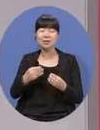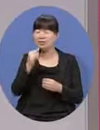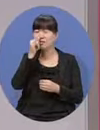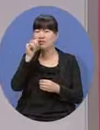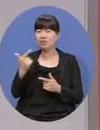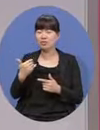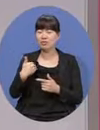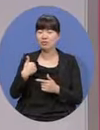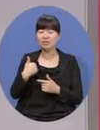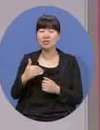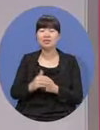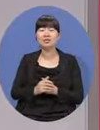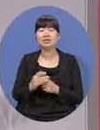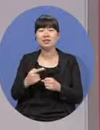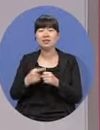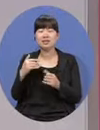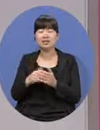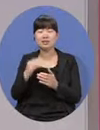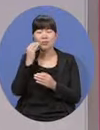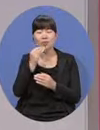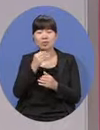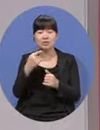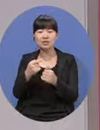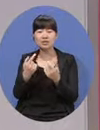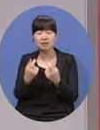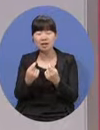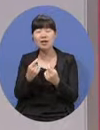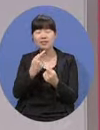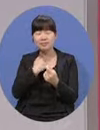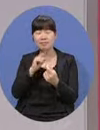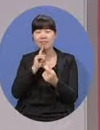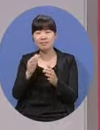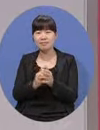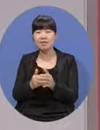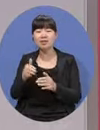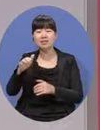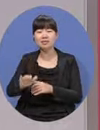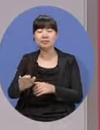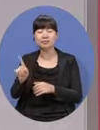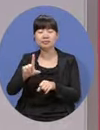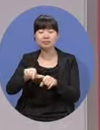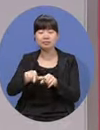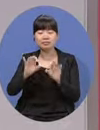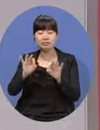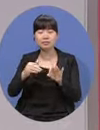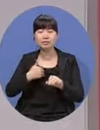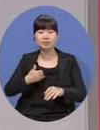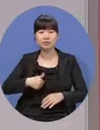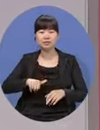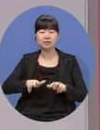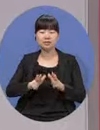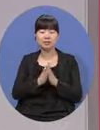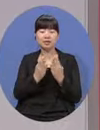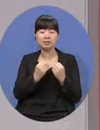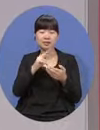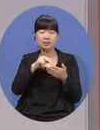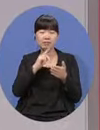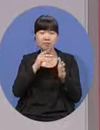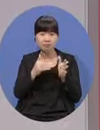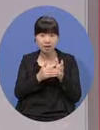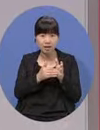아니고요 저도 왜 저학년까지는 홈스쿨 럼 아이들을 가르쳤다고 말씀을 드렸잖아요 근데 어느 순간 저희 아이들은이 책을 되게 많이